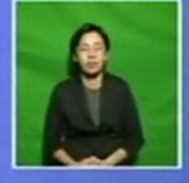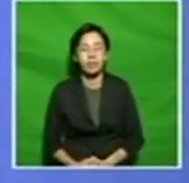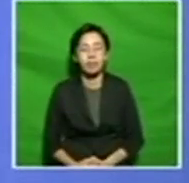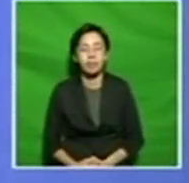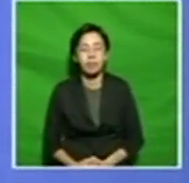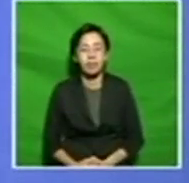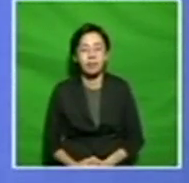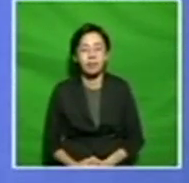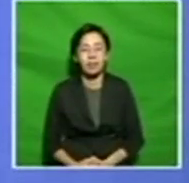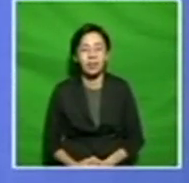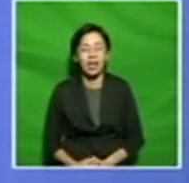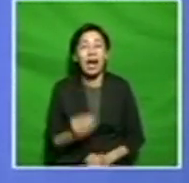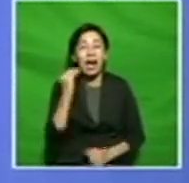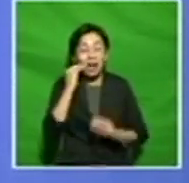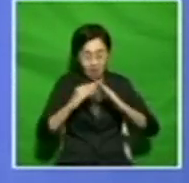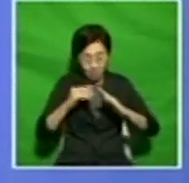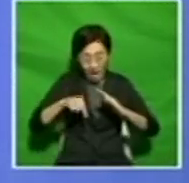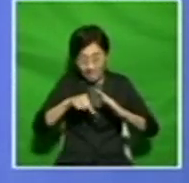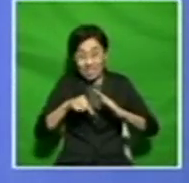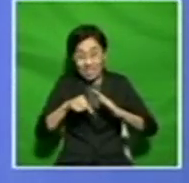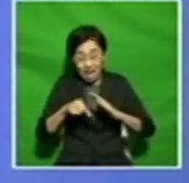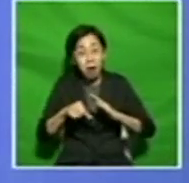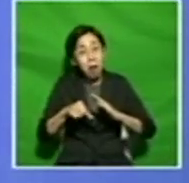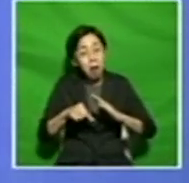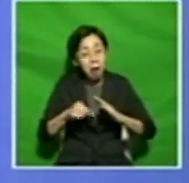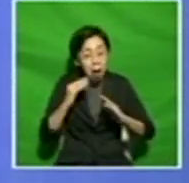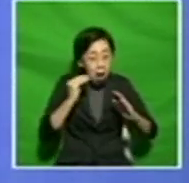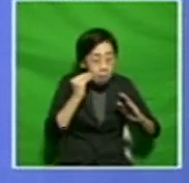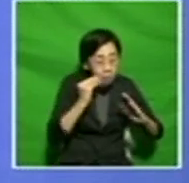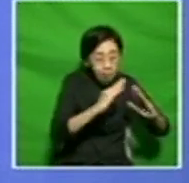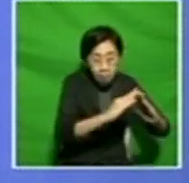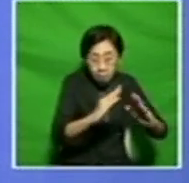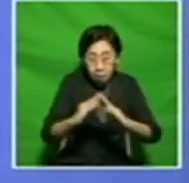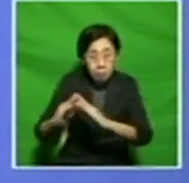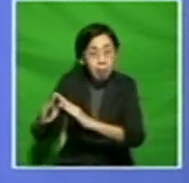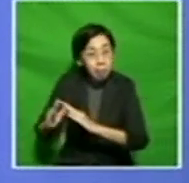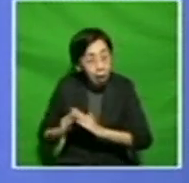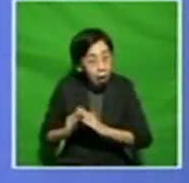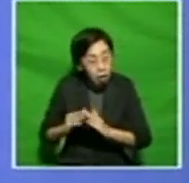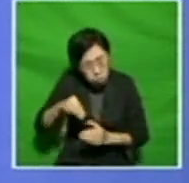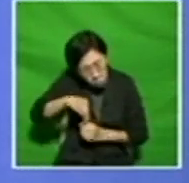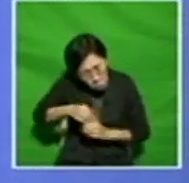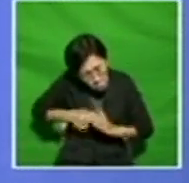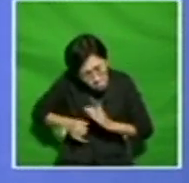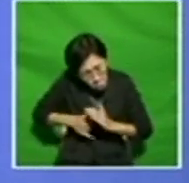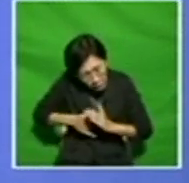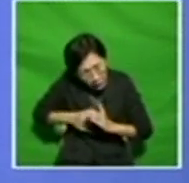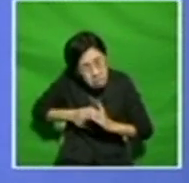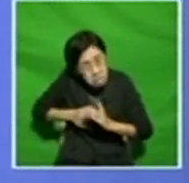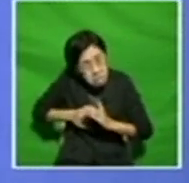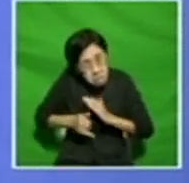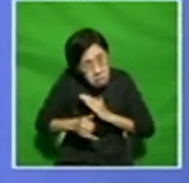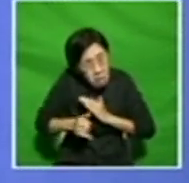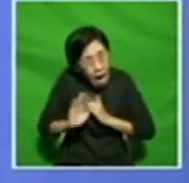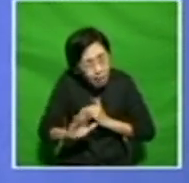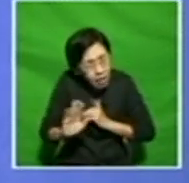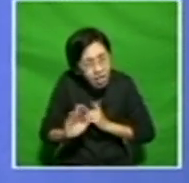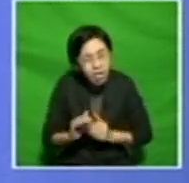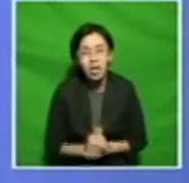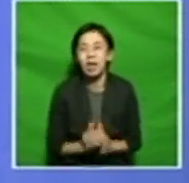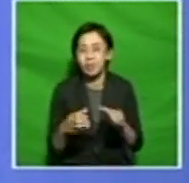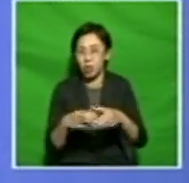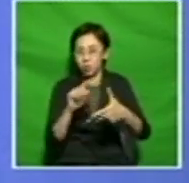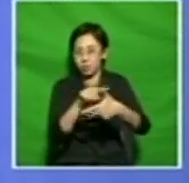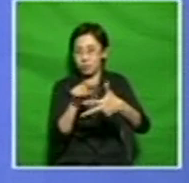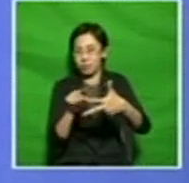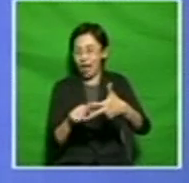องปิดบ้านปิดแล้วยังคำตอบก็คือยังแต่กึ่งปิดสำหรับคน3ประเภ